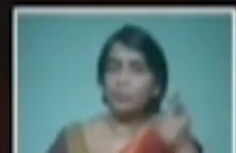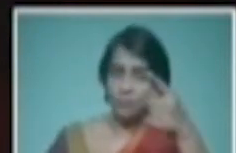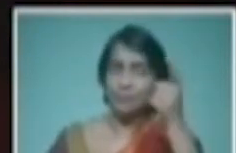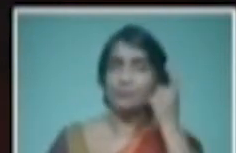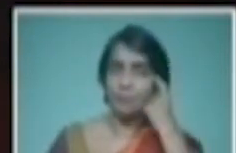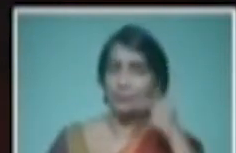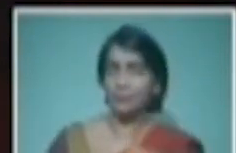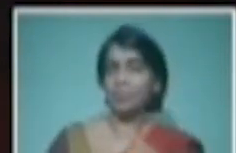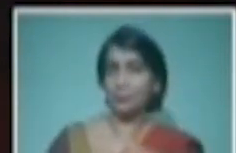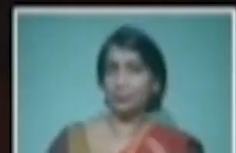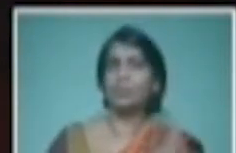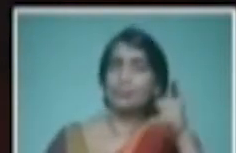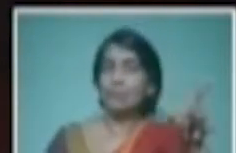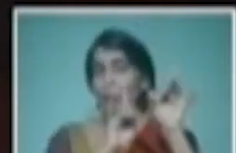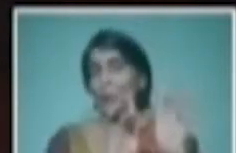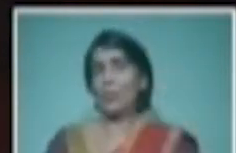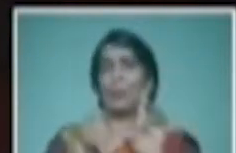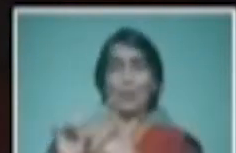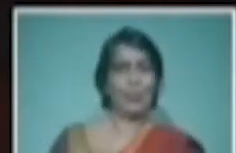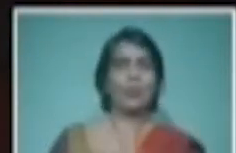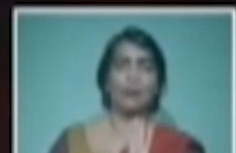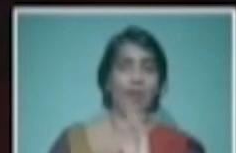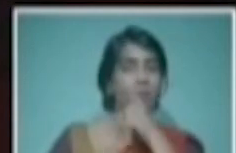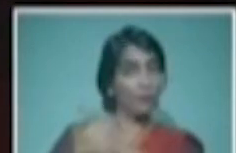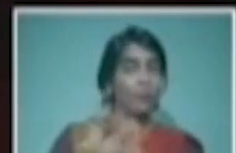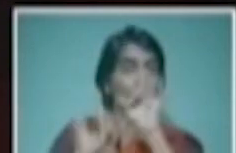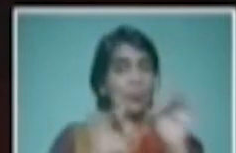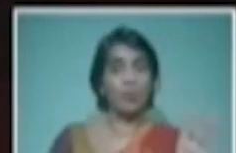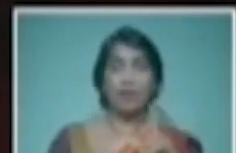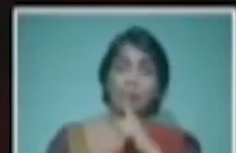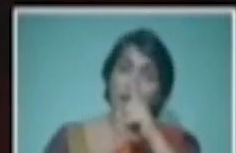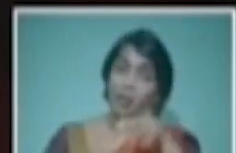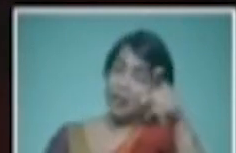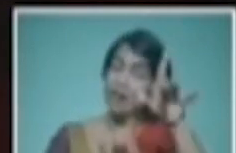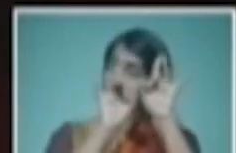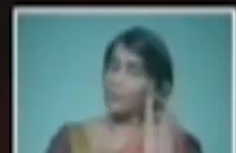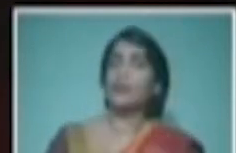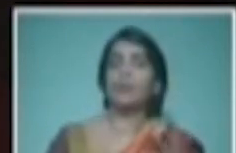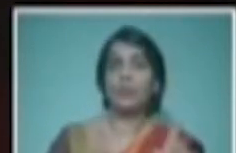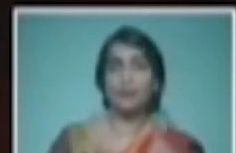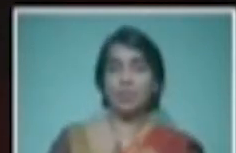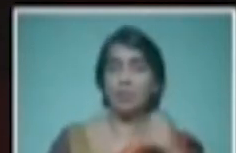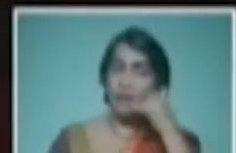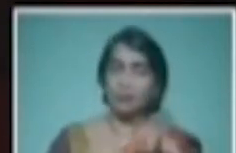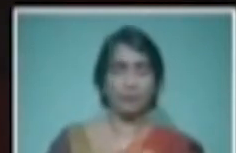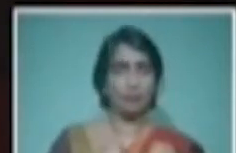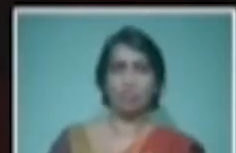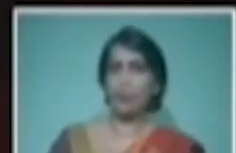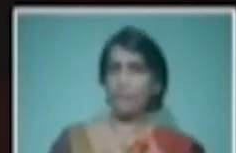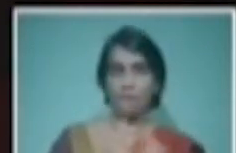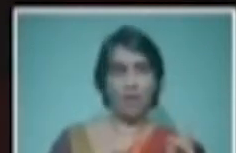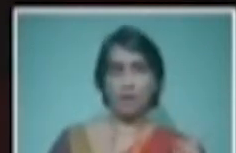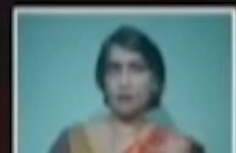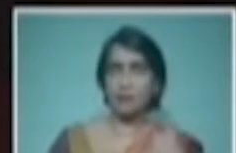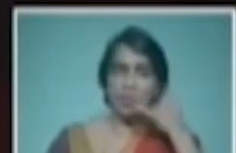දන්නවනේ මේ කාලේ කියනෝනේ උණුත් එකයි මුණුත් එකයි කියලා හැබැයි ඉතින් උණුත් එකයි කියන්නේ උණුත් එකයි හැබැයි සමගි ජන බලවේගය වෙනස්